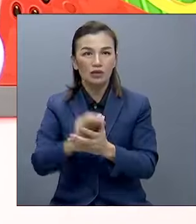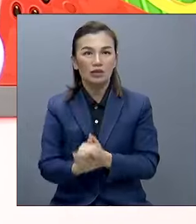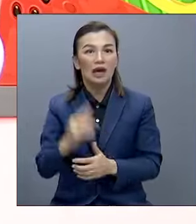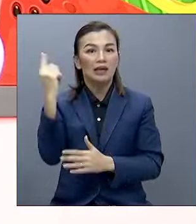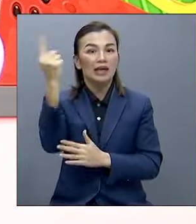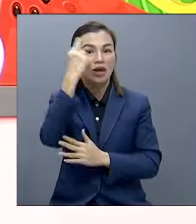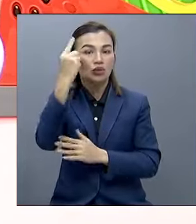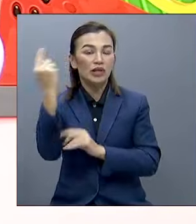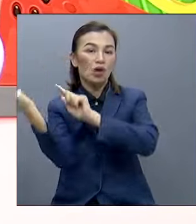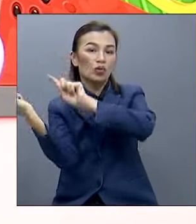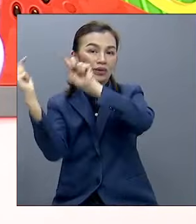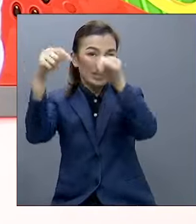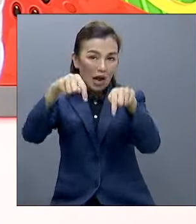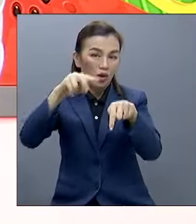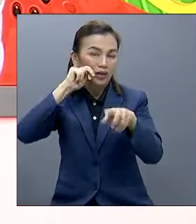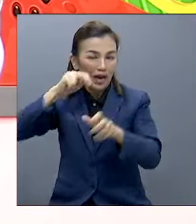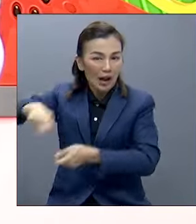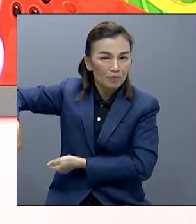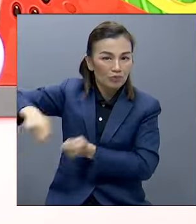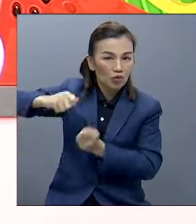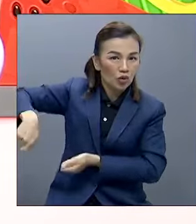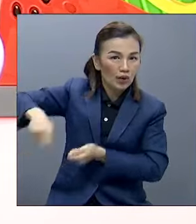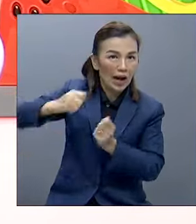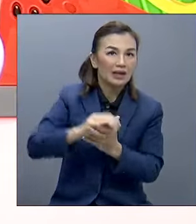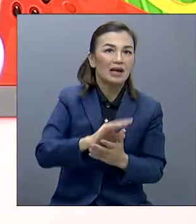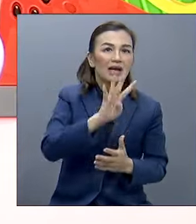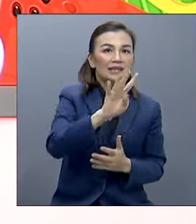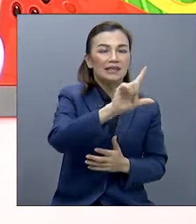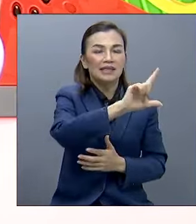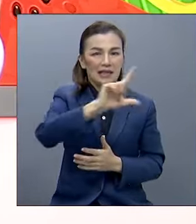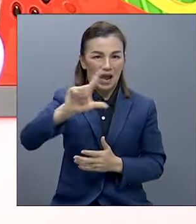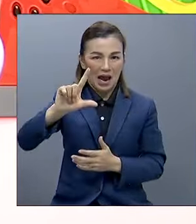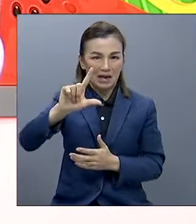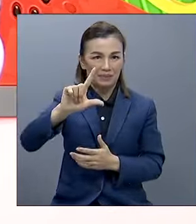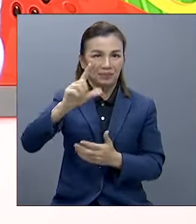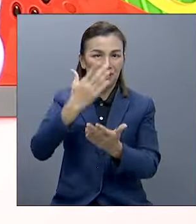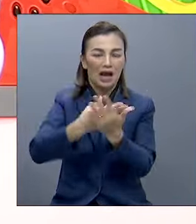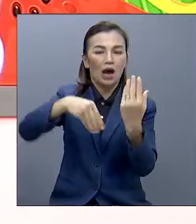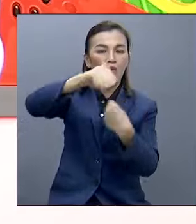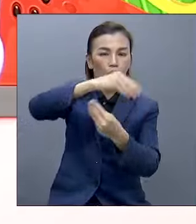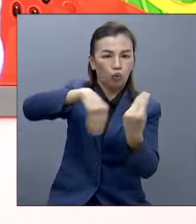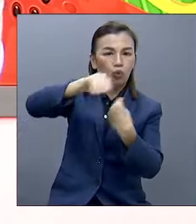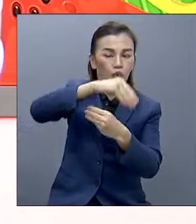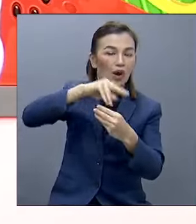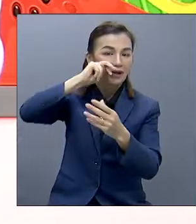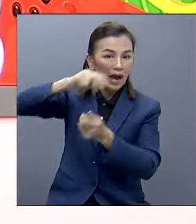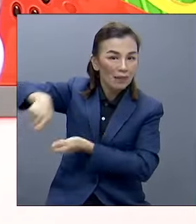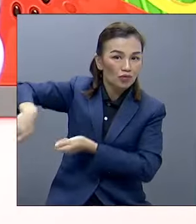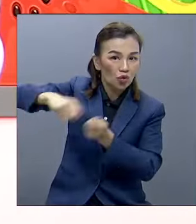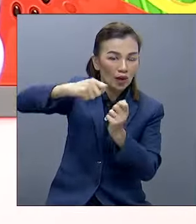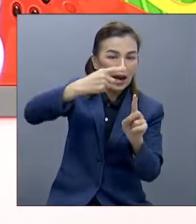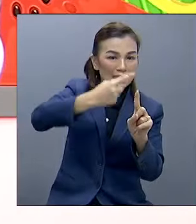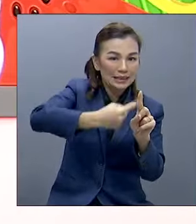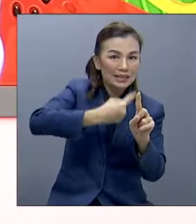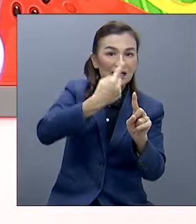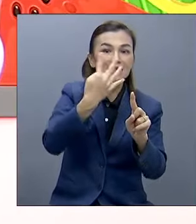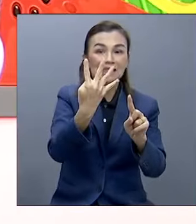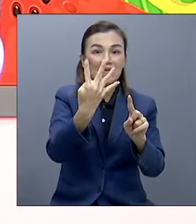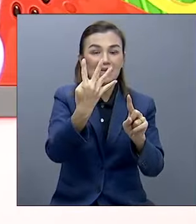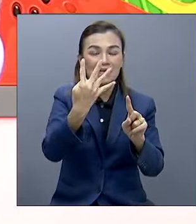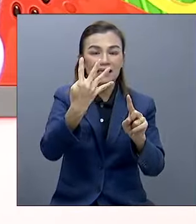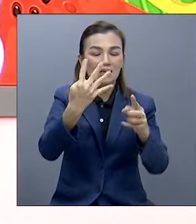เที่ยวเข้ามาในช่วงสงกรานต์อยู่ที่ประมาณ 4ล้านคนครับเงินสะพัดในช่วงสงกรานต์ตลอดทั้งเดือนเนี่ยคุณผู้ชมจะอยู่ที่